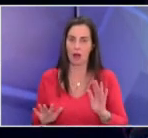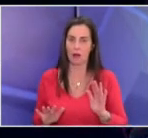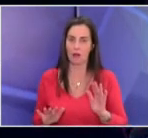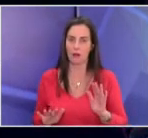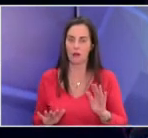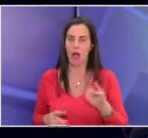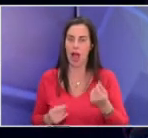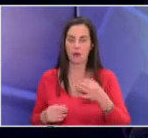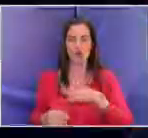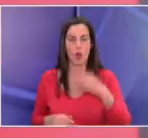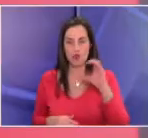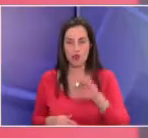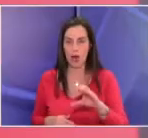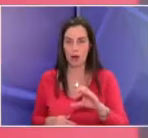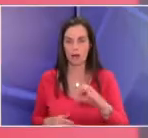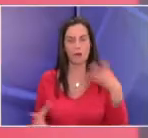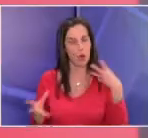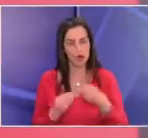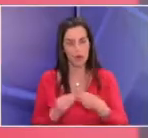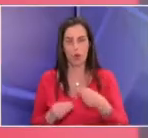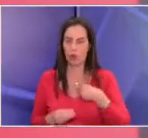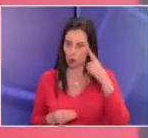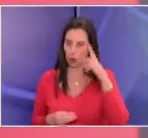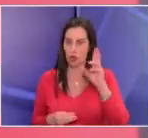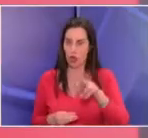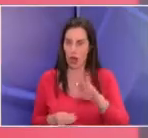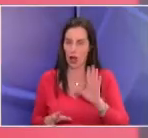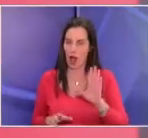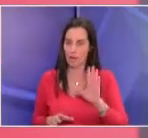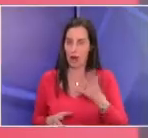עם בעולם כולו שמורכב מ-12 שבטים.